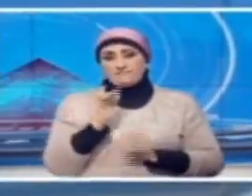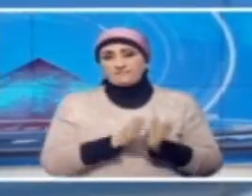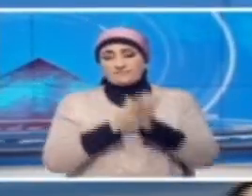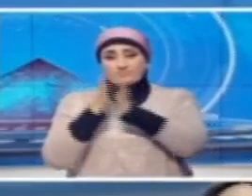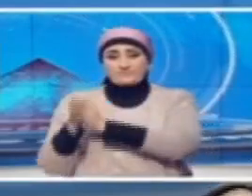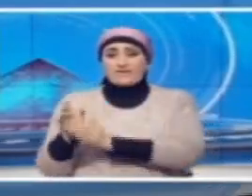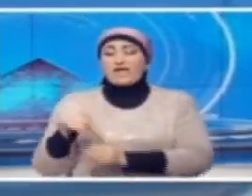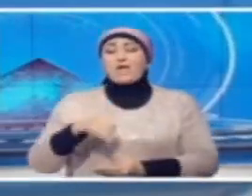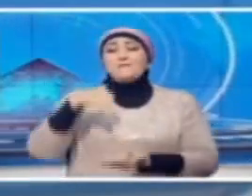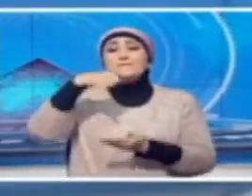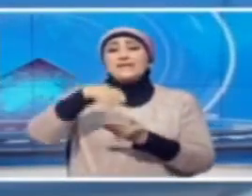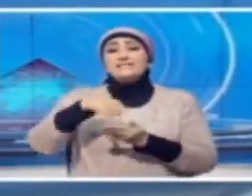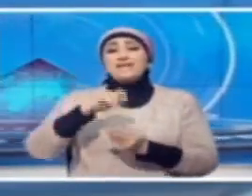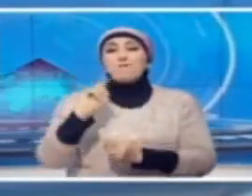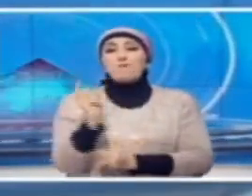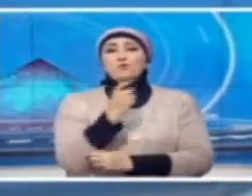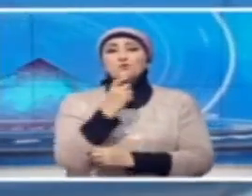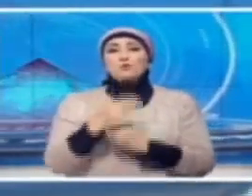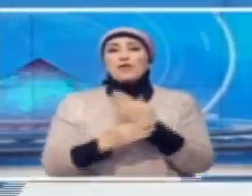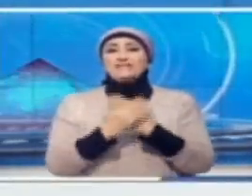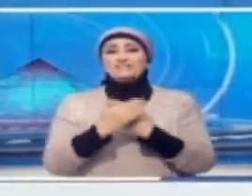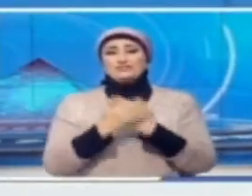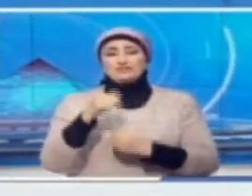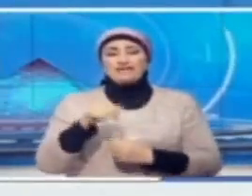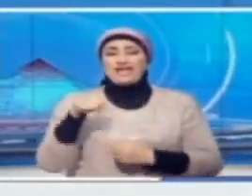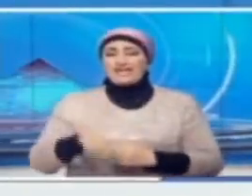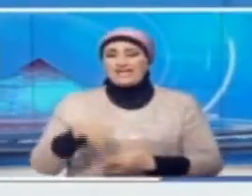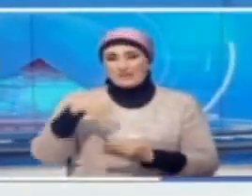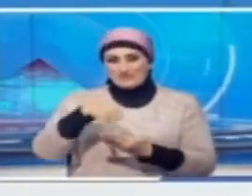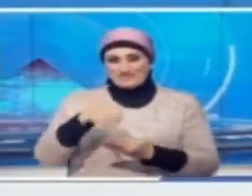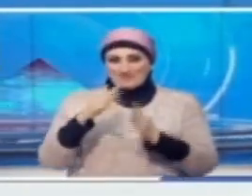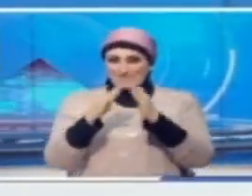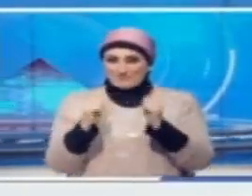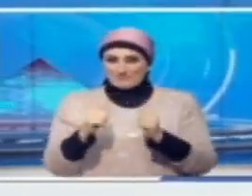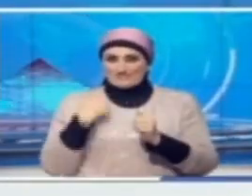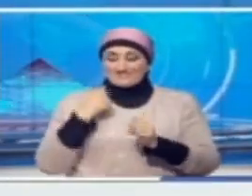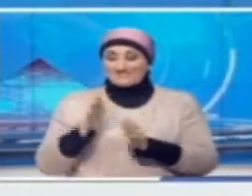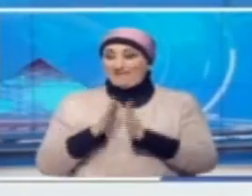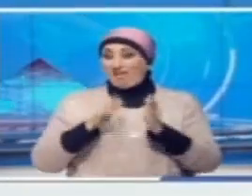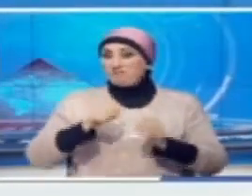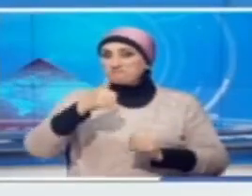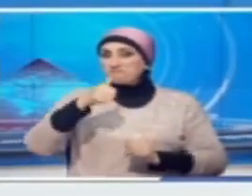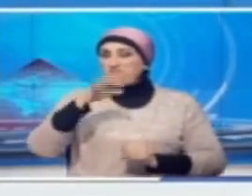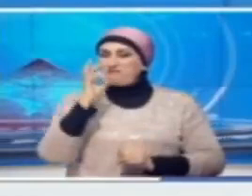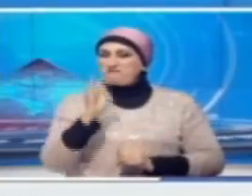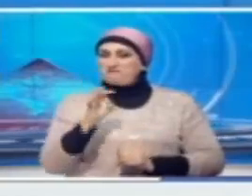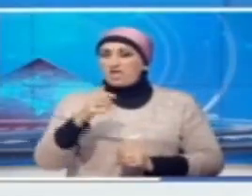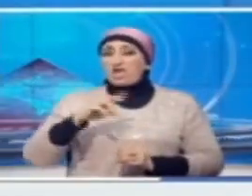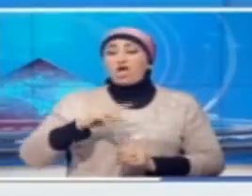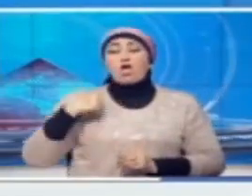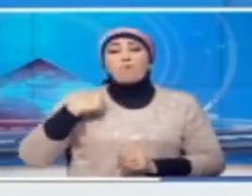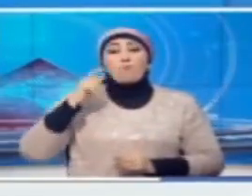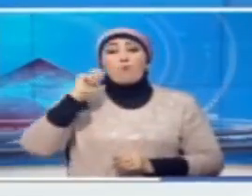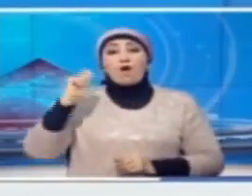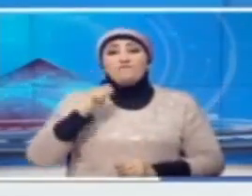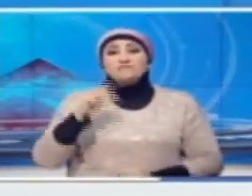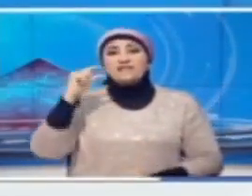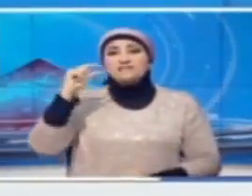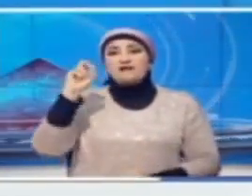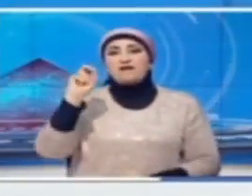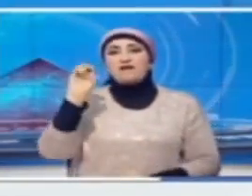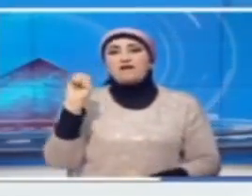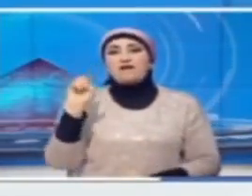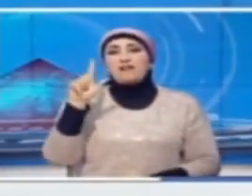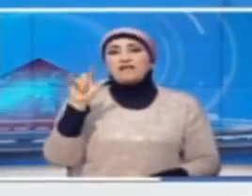مدينة المنصورة الجديدة مدينة مصرية من مدن الجيل الرابع وتقع بمحافظة الدقهلية وتطل